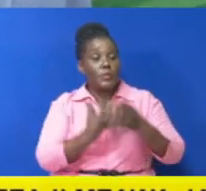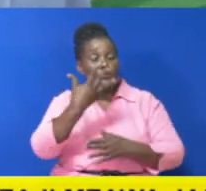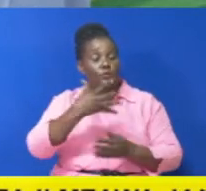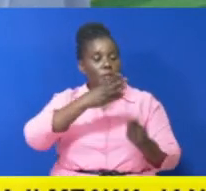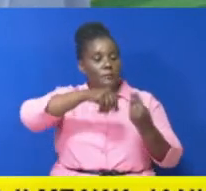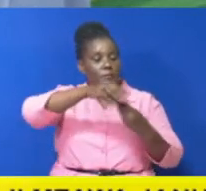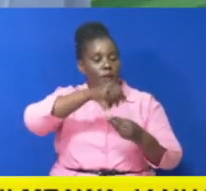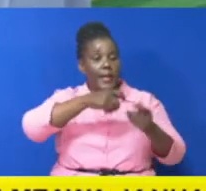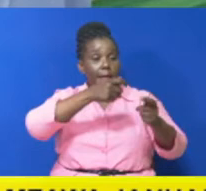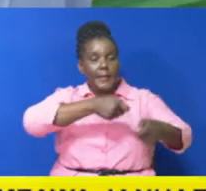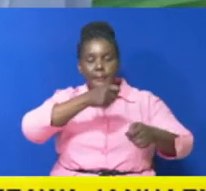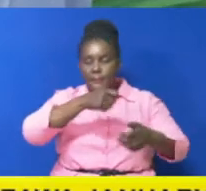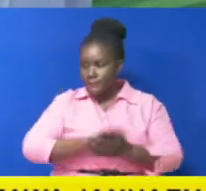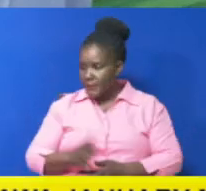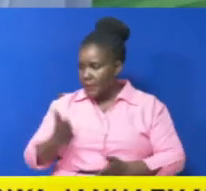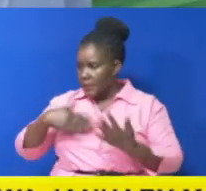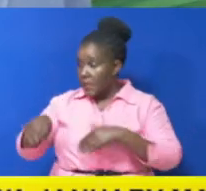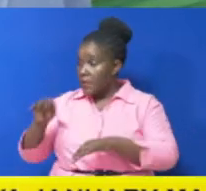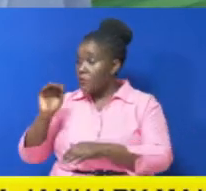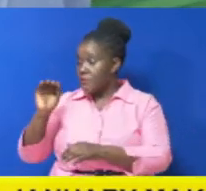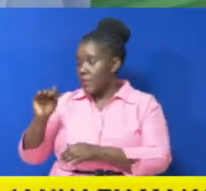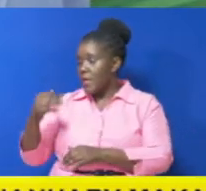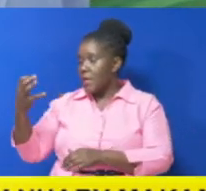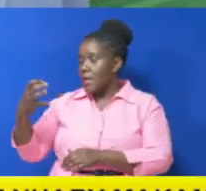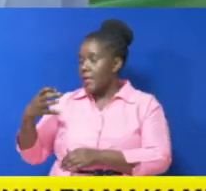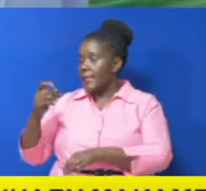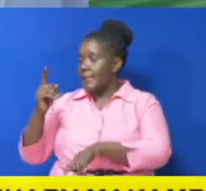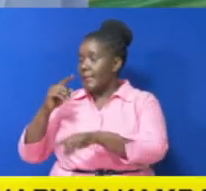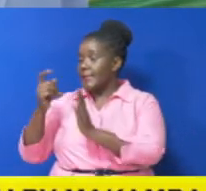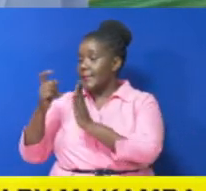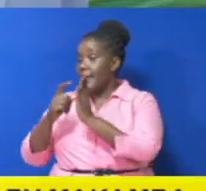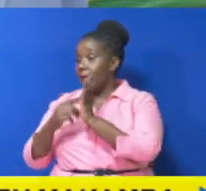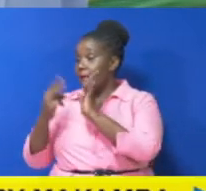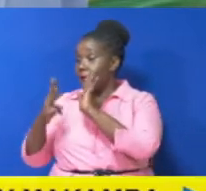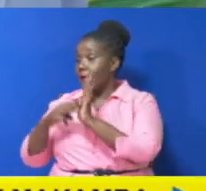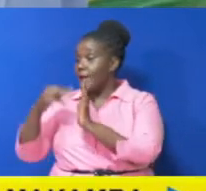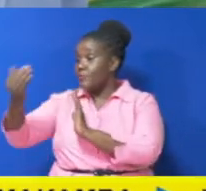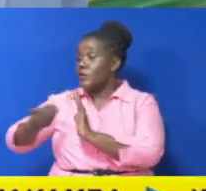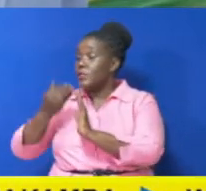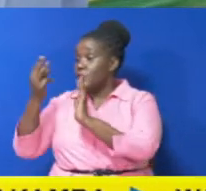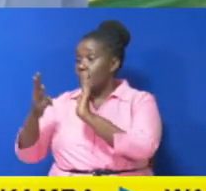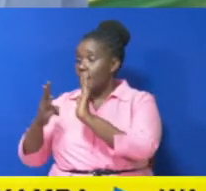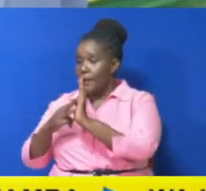wa 8 Mheshimiwa Rais atakapokuwa